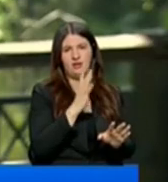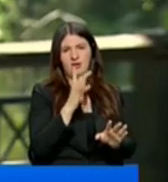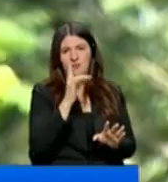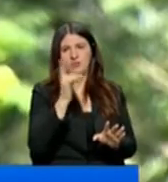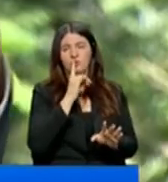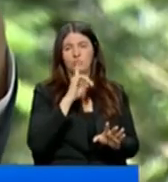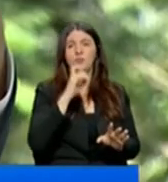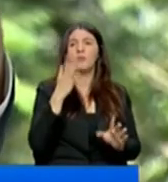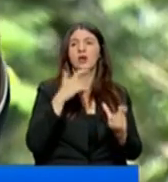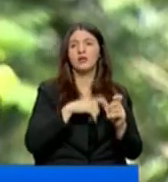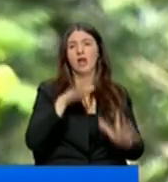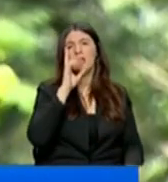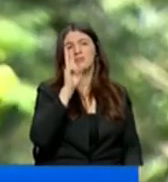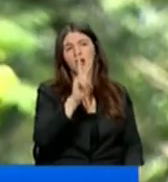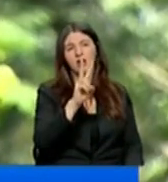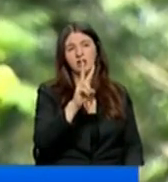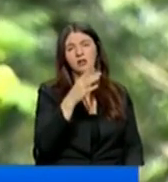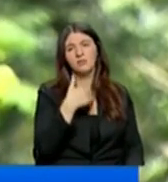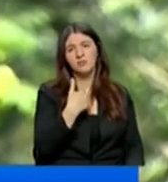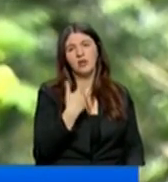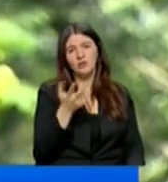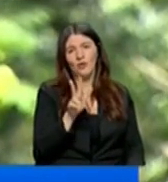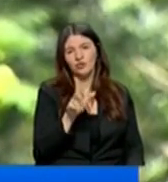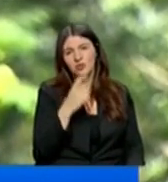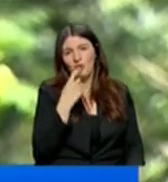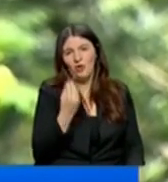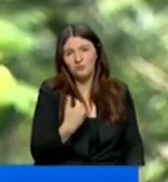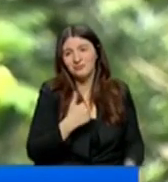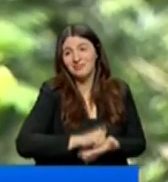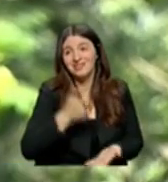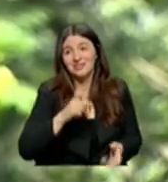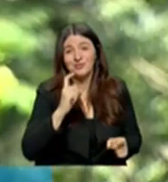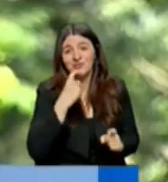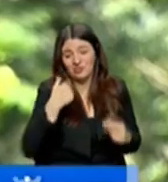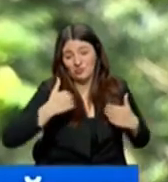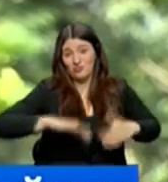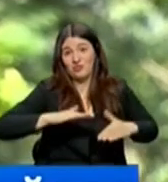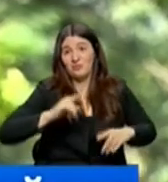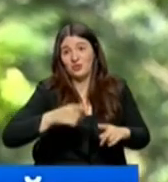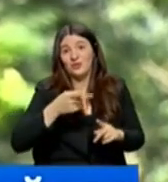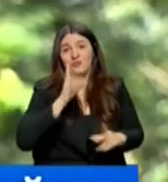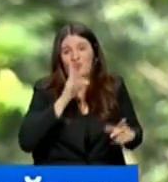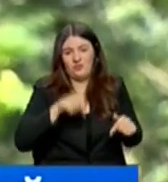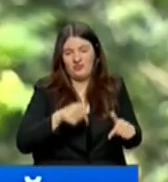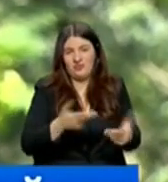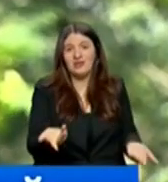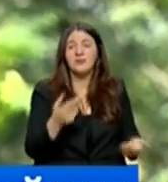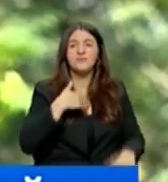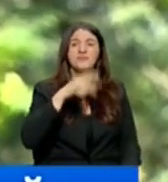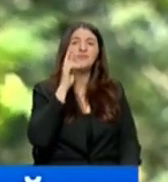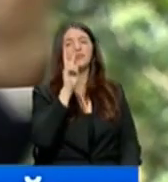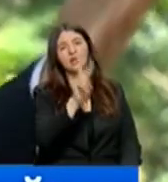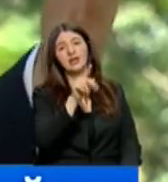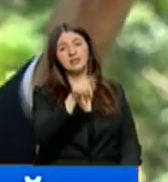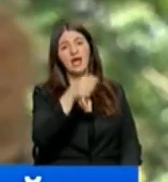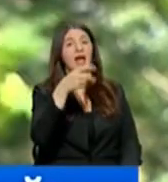ben genelde böyle bakarken efendim, hani benim de artık 31 yılım olmuş evet. gazetecilikte, 9 yıldır da evet. buradayız, bugün sezon finali. Böyle ben size bakarken,